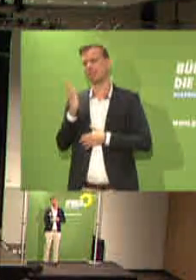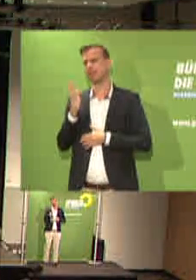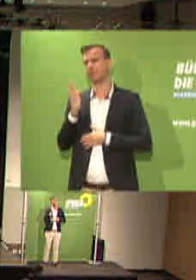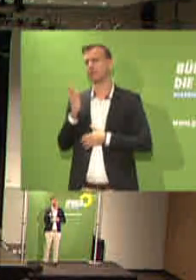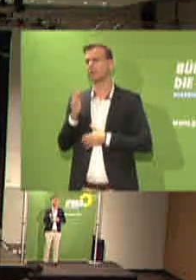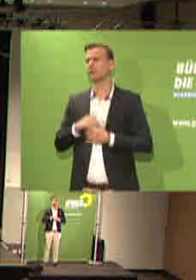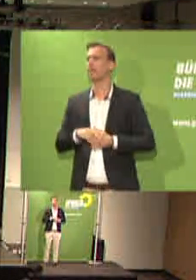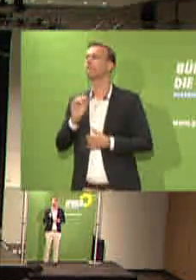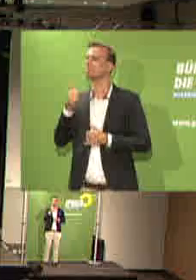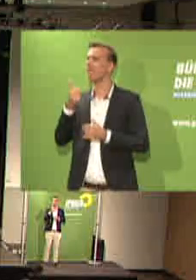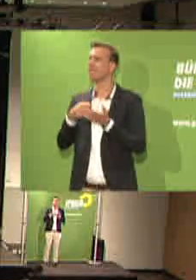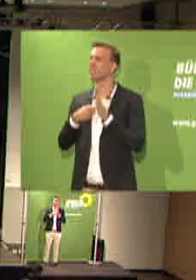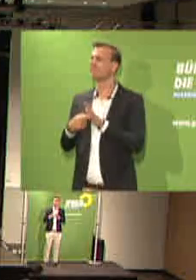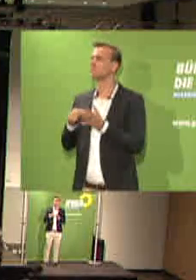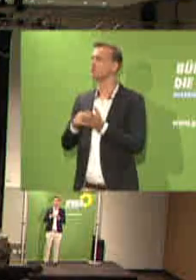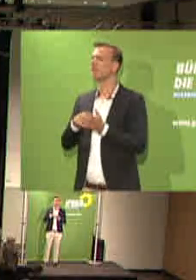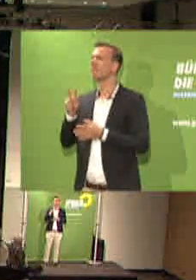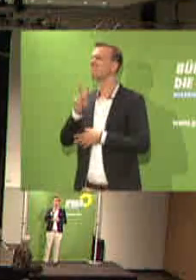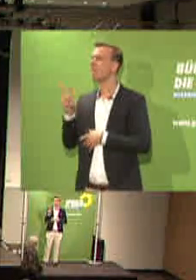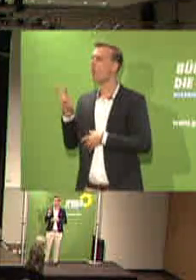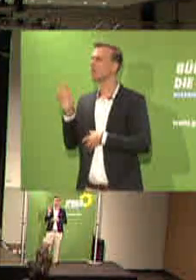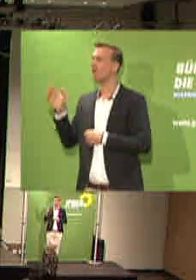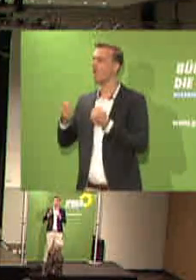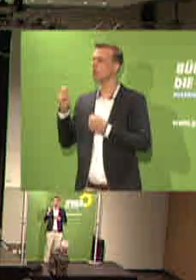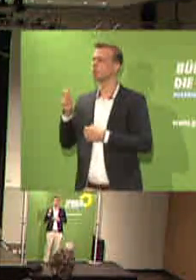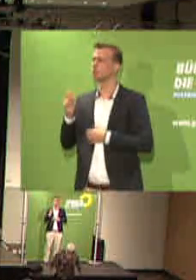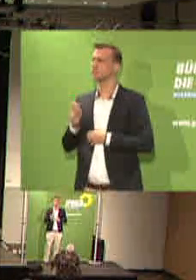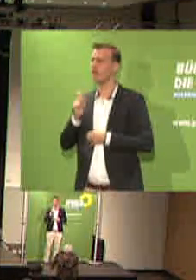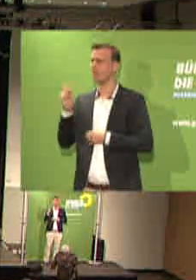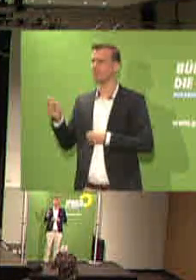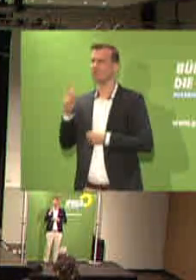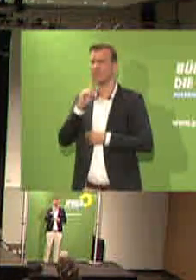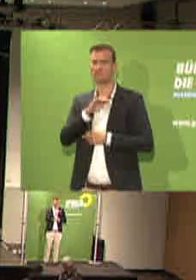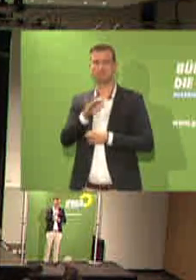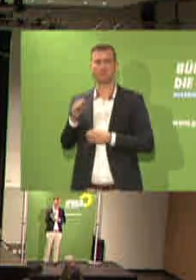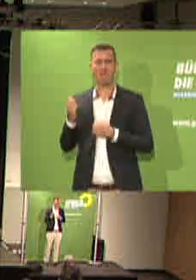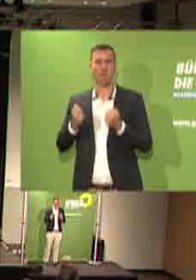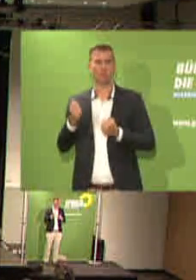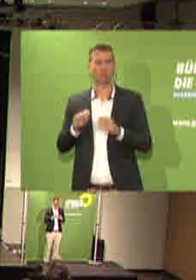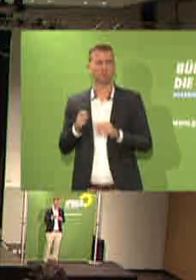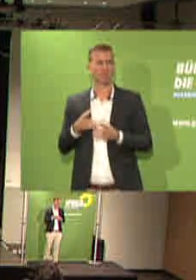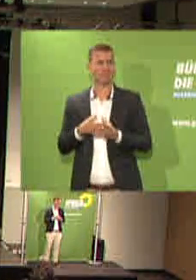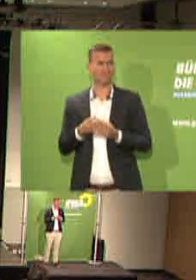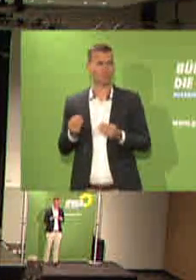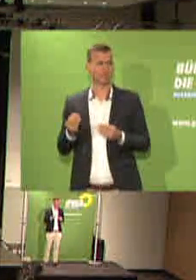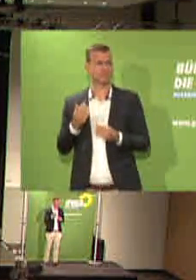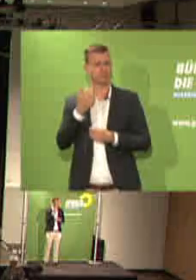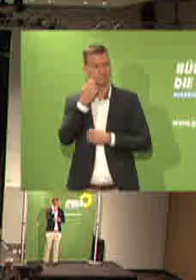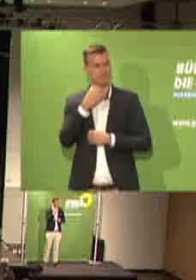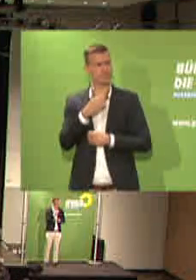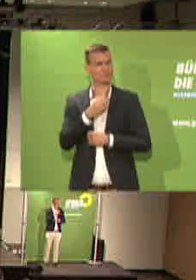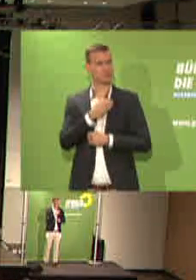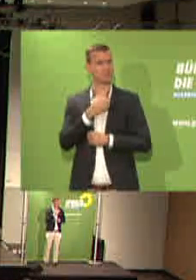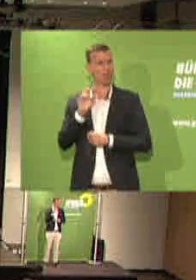Ein Hinweis noch, bei Veronika wurde ein Autoschlüssel abgegeben. Also falls jemand einen Autoschlüssel vermisst, bitte wendet euch